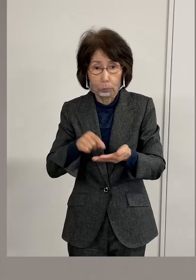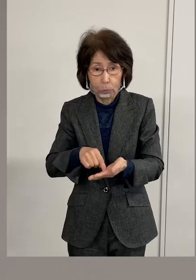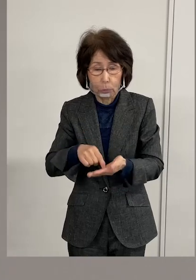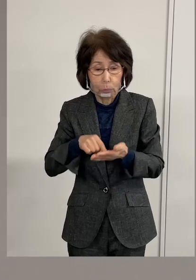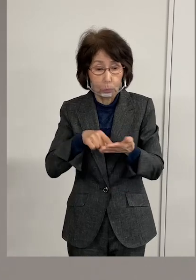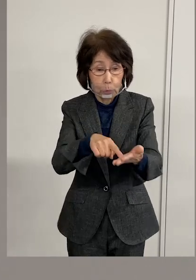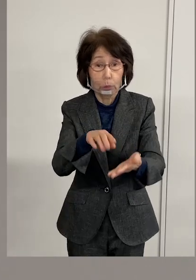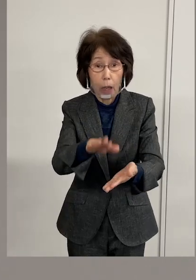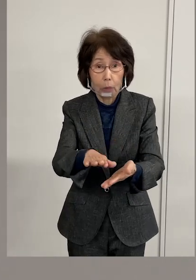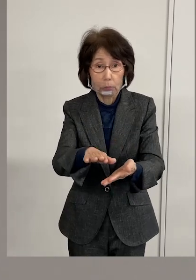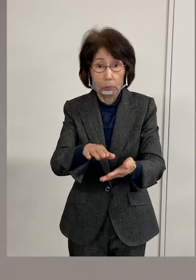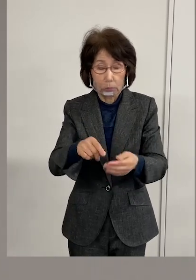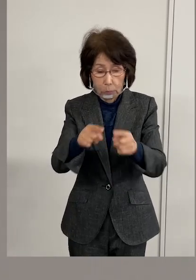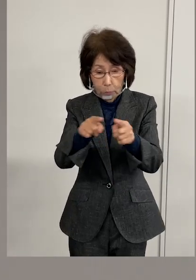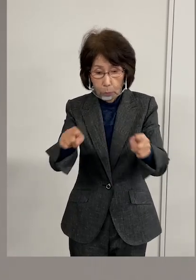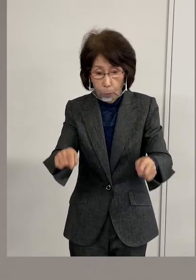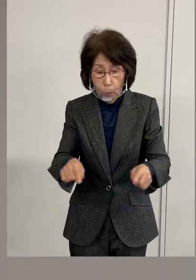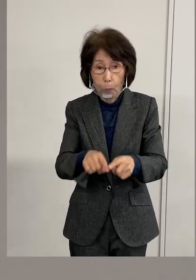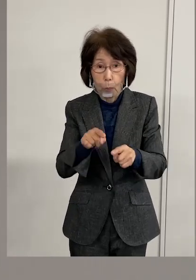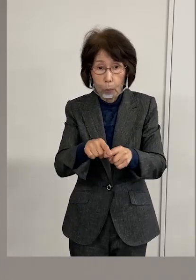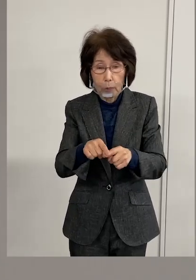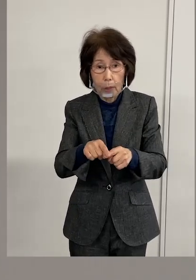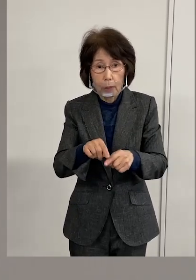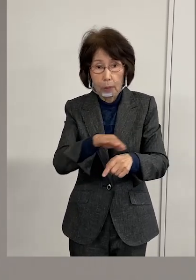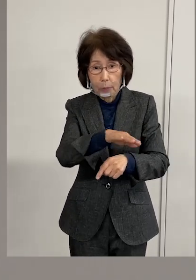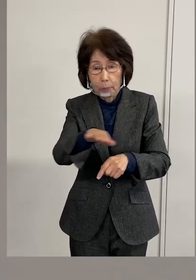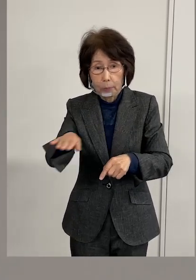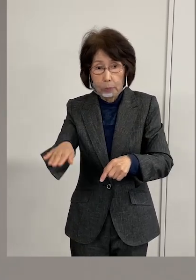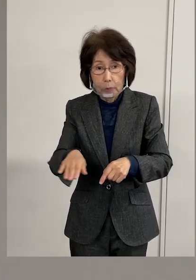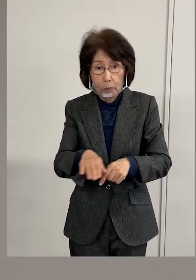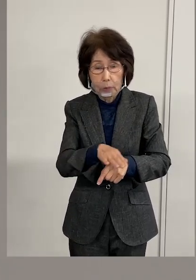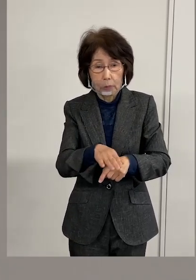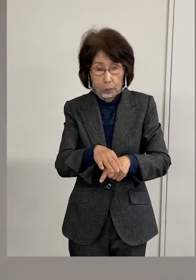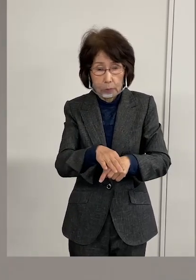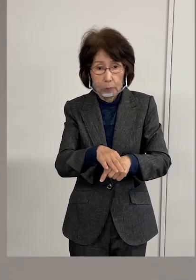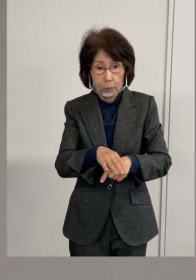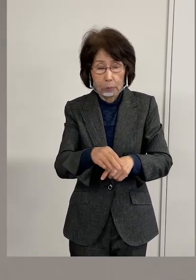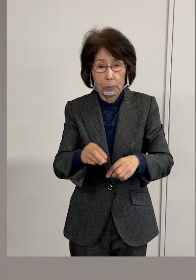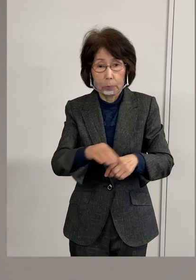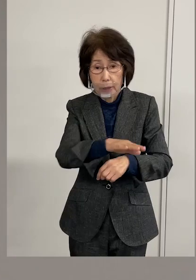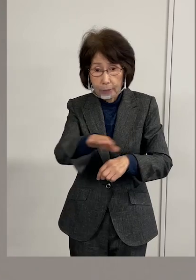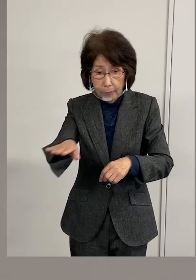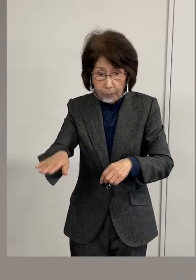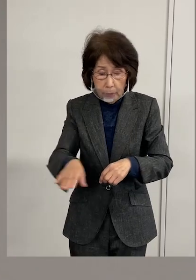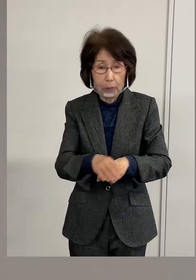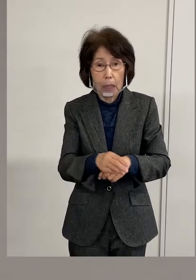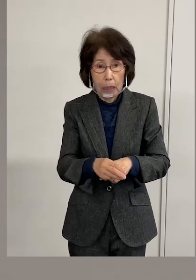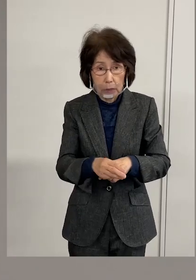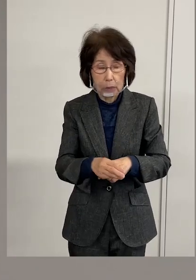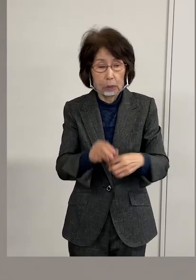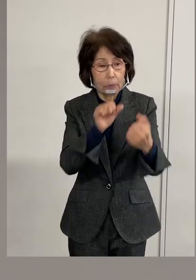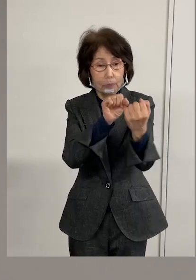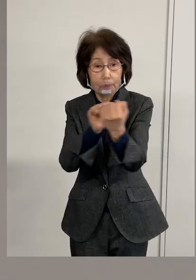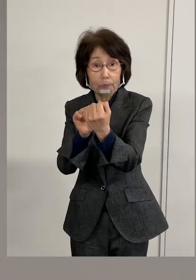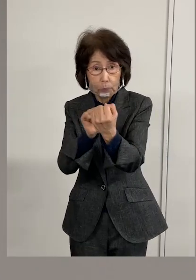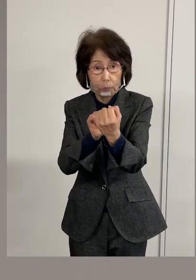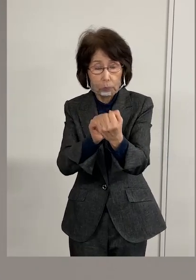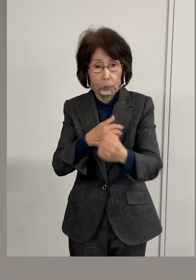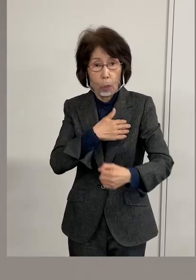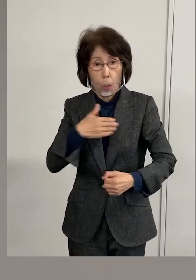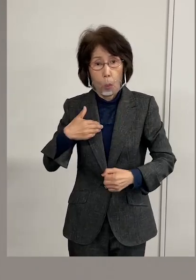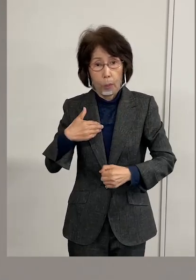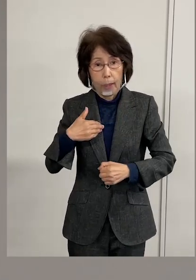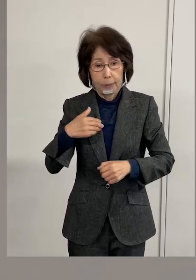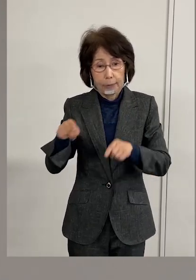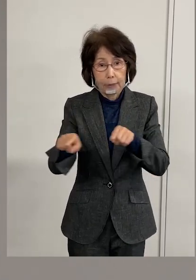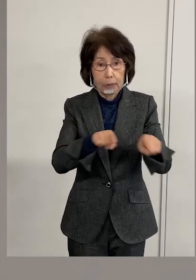出てまいりまして、また、全数で面接をするということになっておりますので、保健師等が中心にです